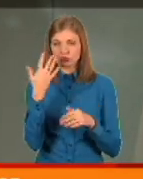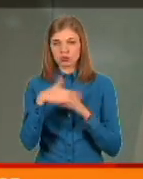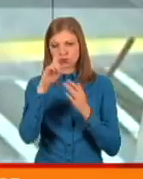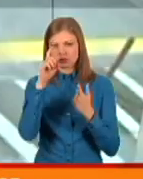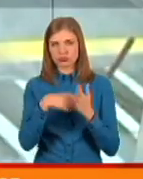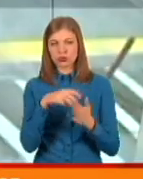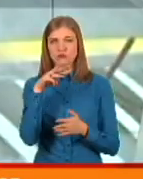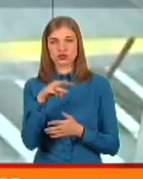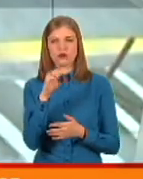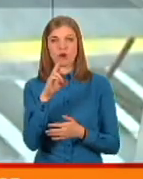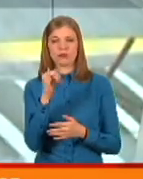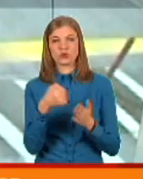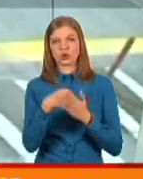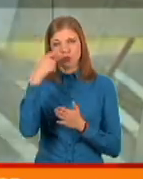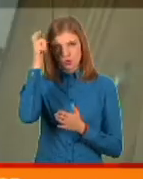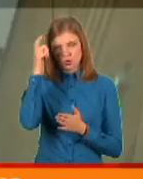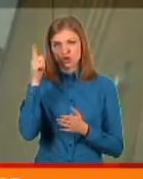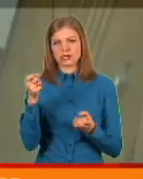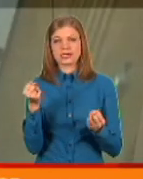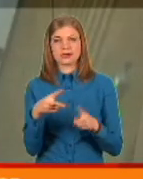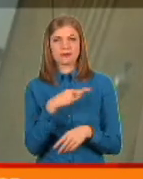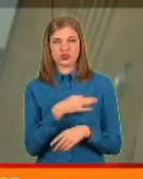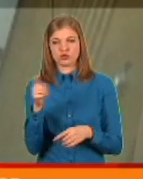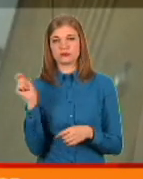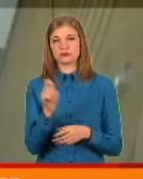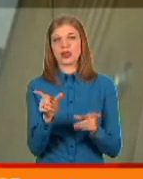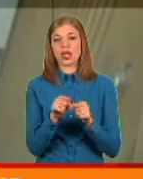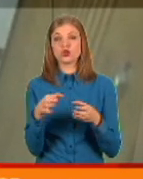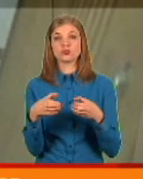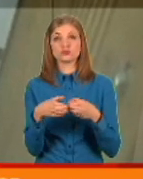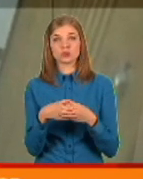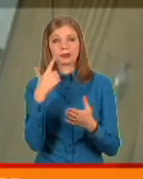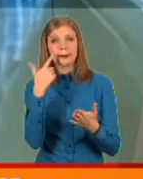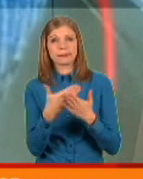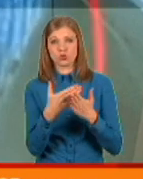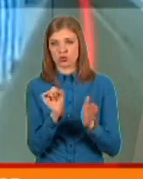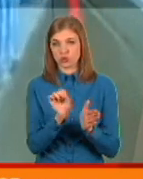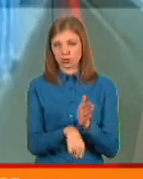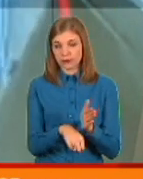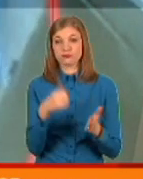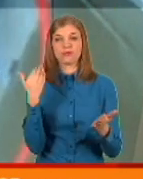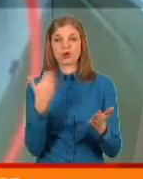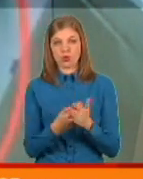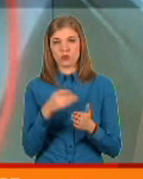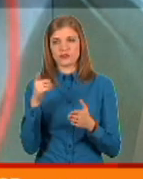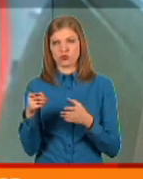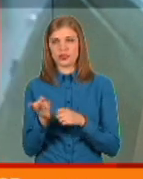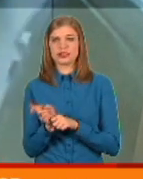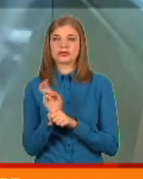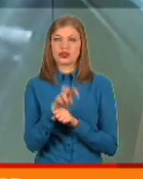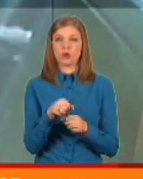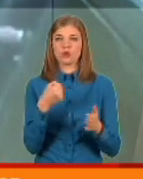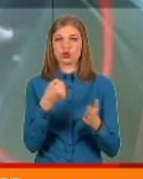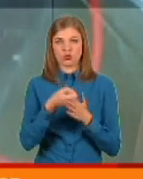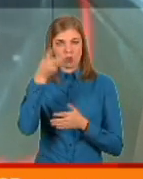впізнали Мустафу Аль-Мадані. До Туреччини, за даними спецслужб, він приїхав разом із групою підозрюваних у вбивстві. Ось вони заходять